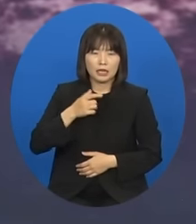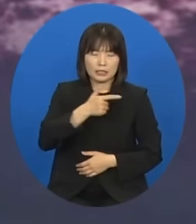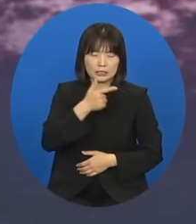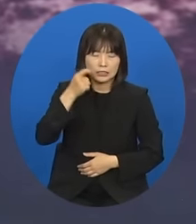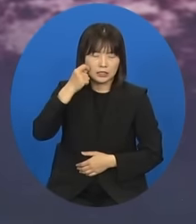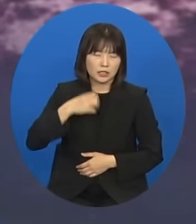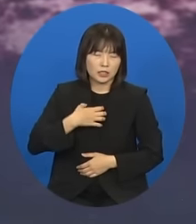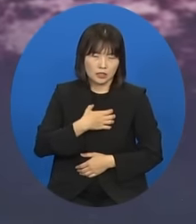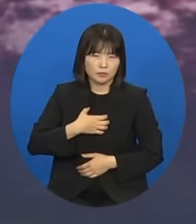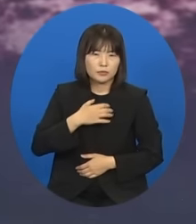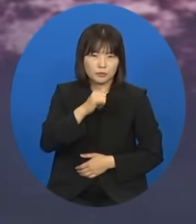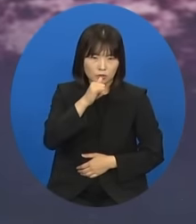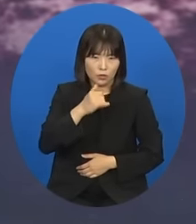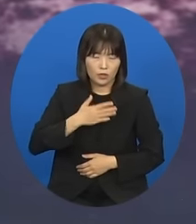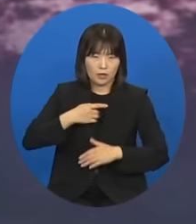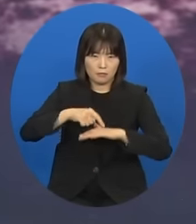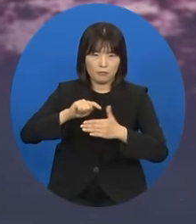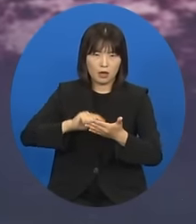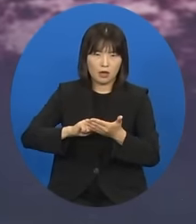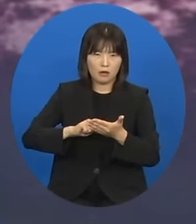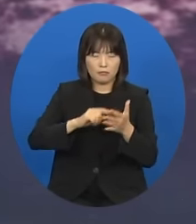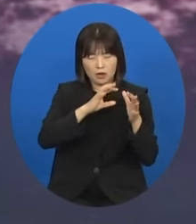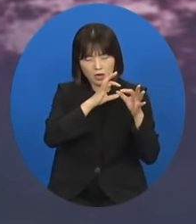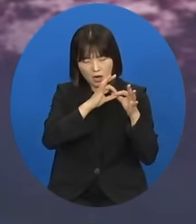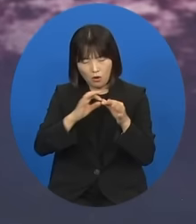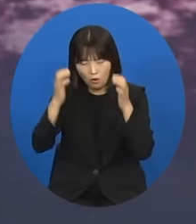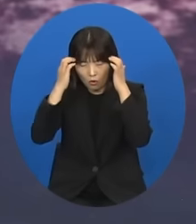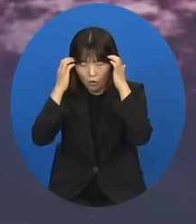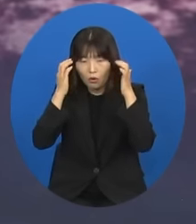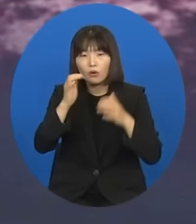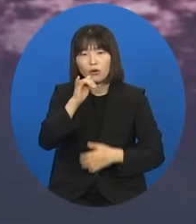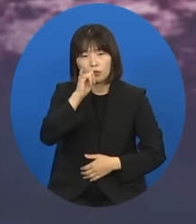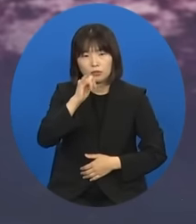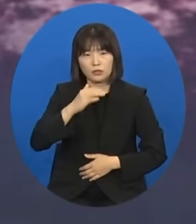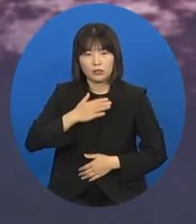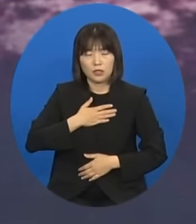슬픔이 있 마음에는 임없이 있습니다는